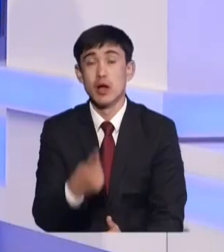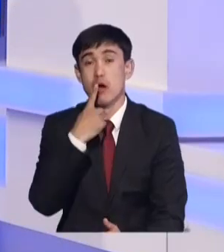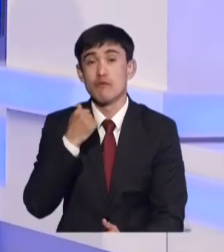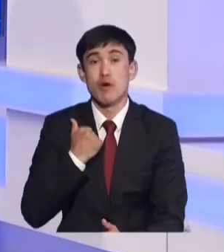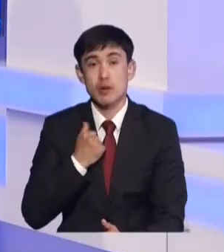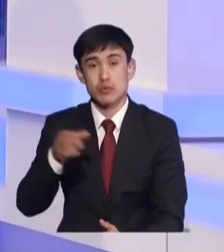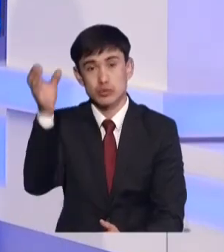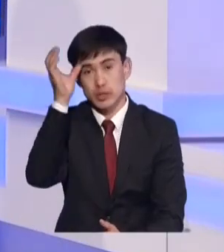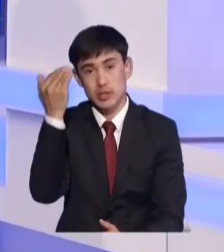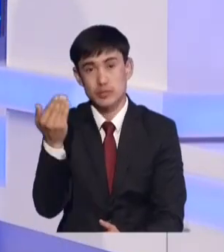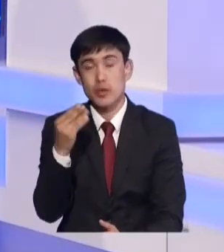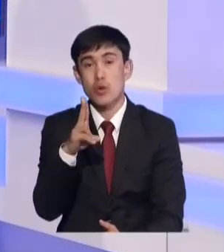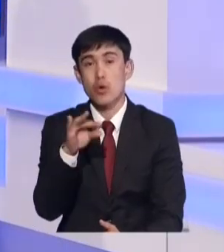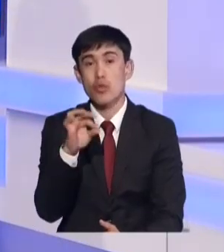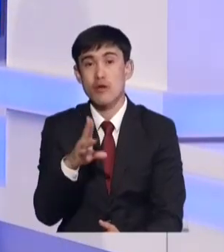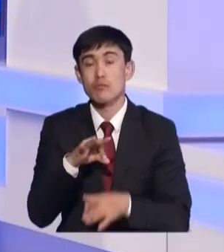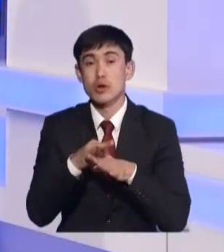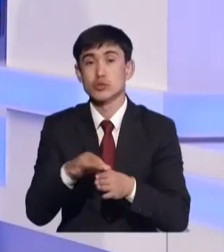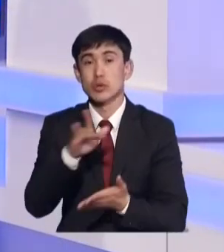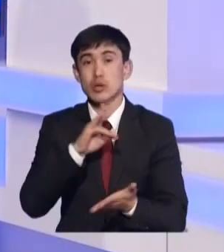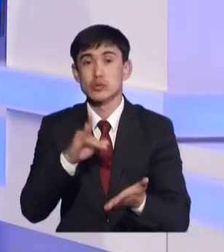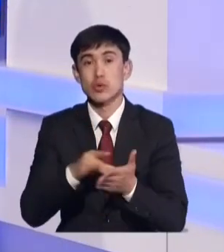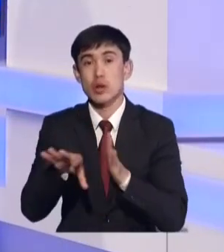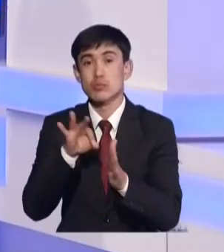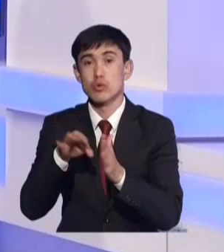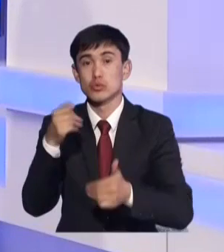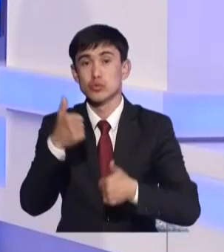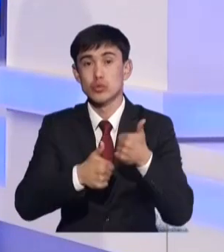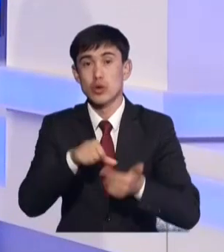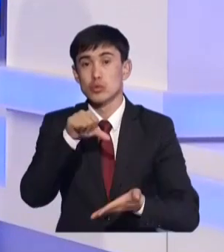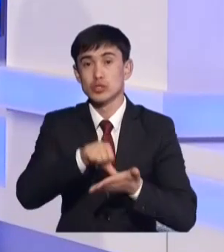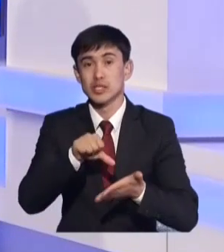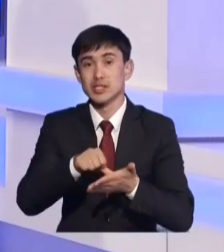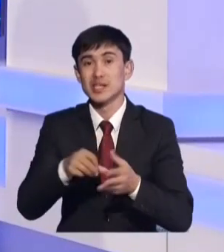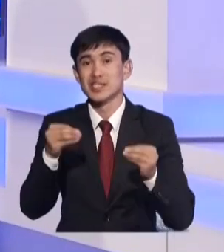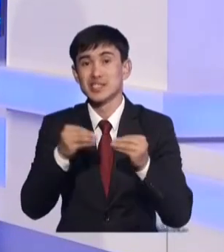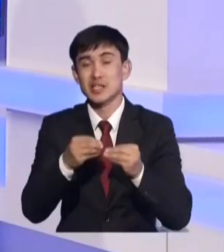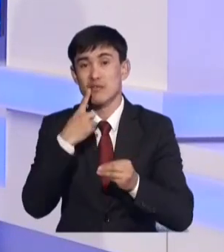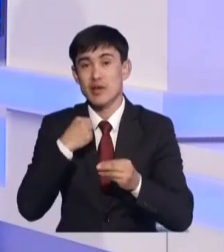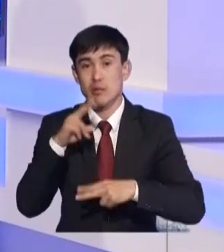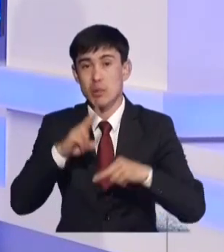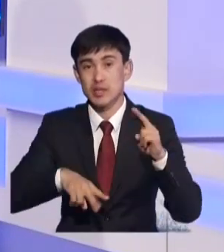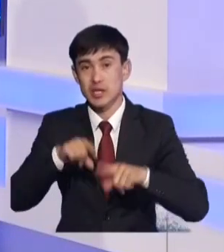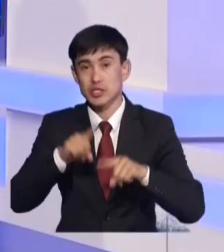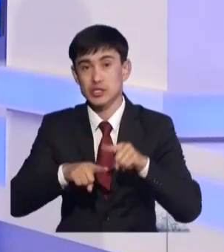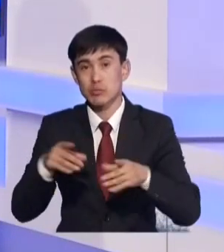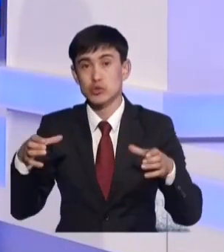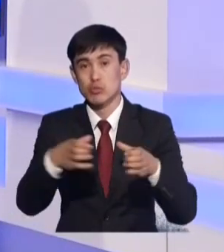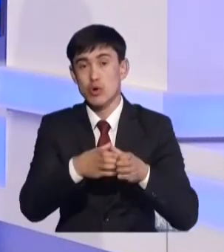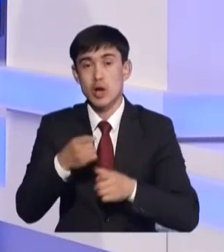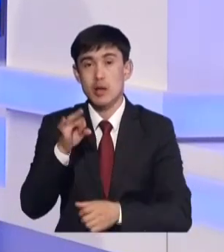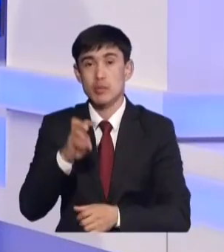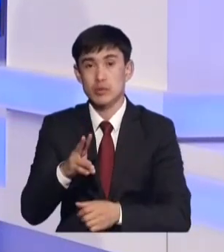в армию с багажом знаний. В Кунаеве прошел городской отборочный тур для участия в 10-м военно-патриотическом сборе